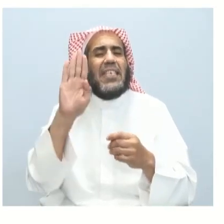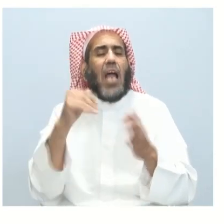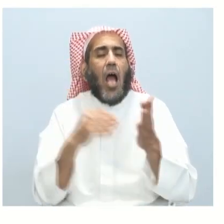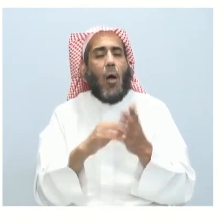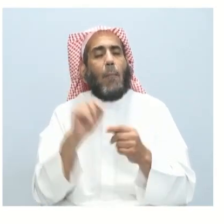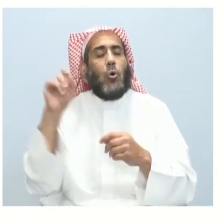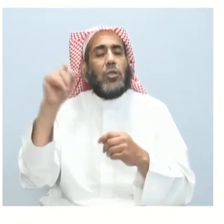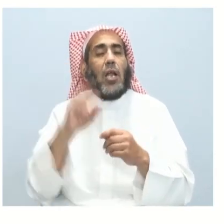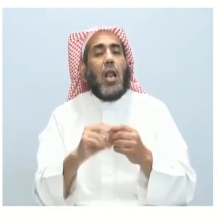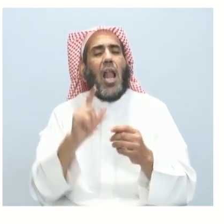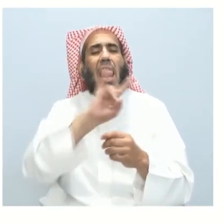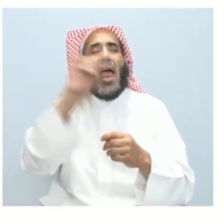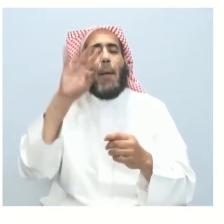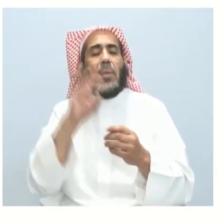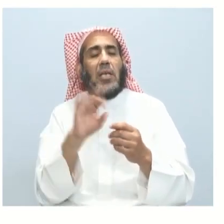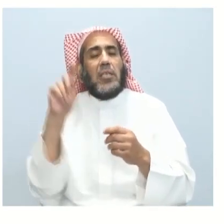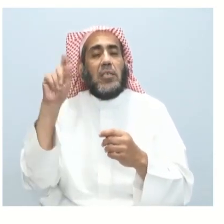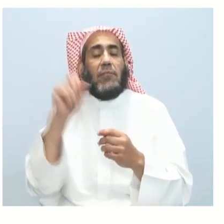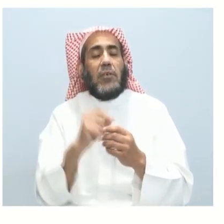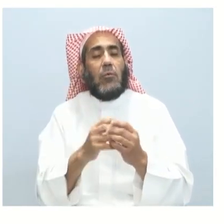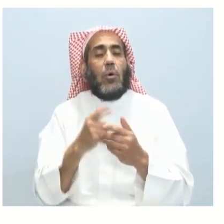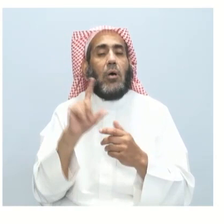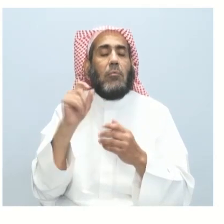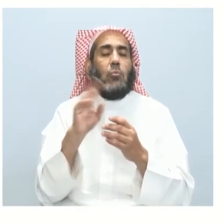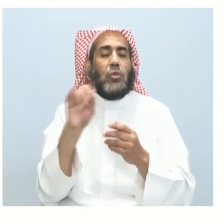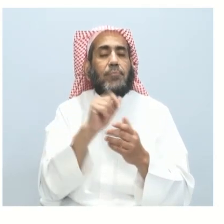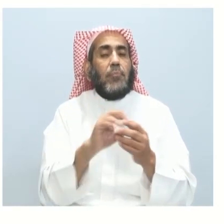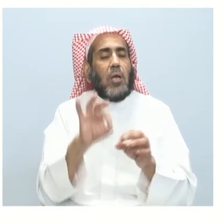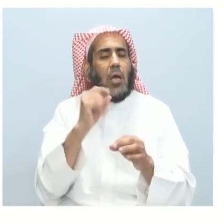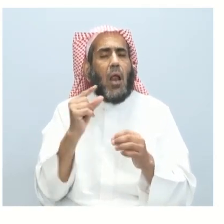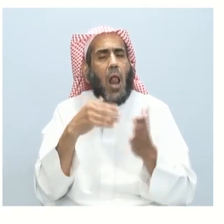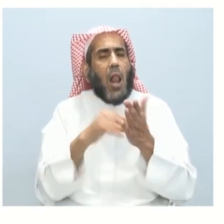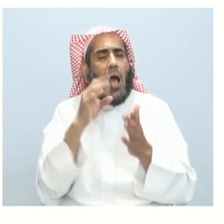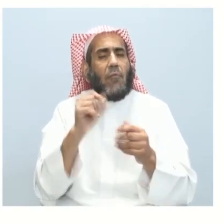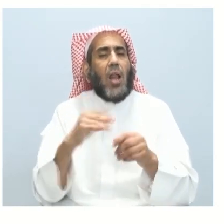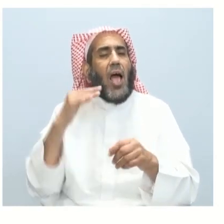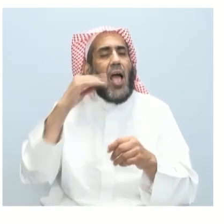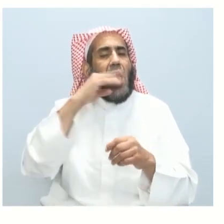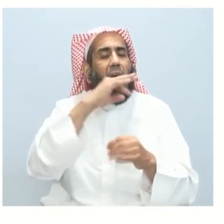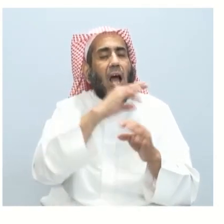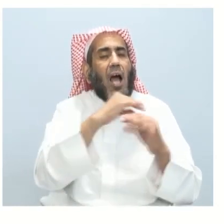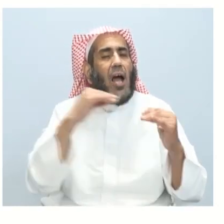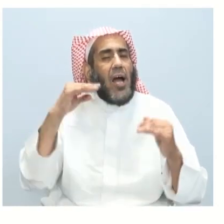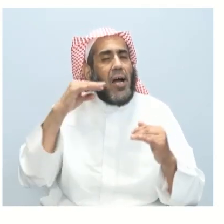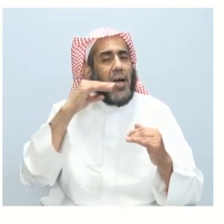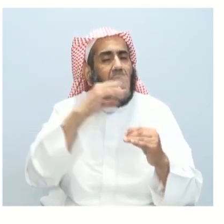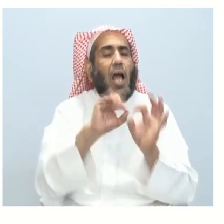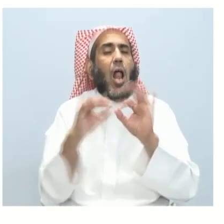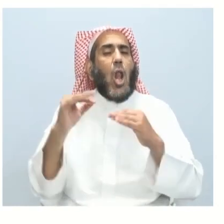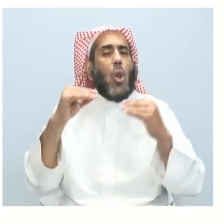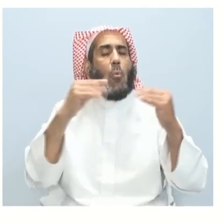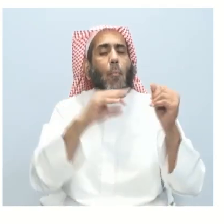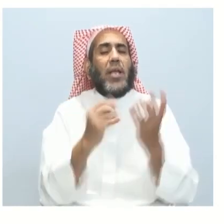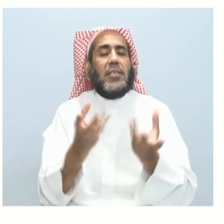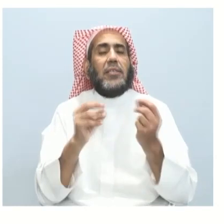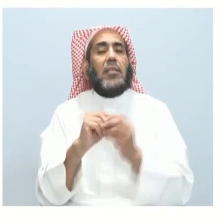البحتري لاميه الشنفره همزيه البصيري ايضا اختيار القافيه لها قاعها المميز بحسب الموضوع الذي يتحدث